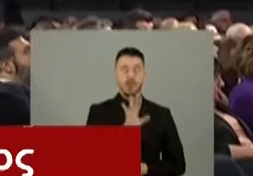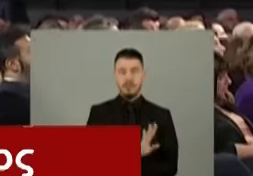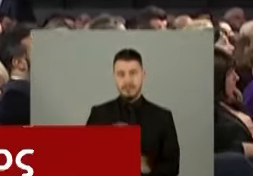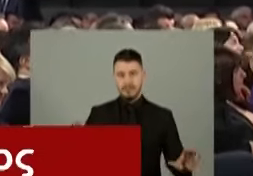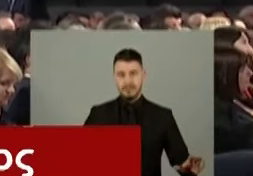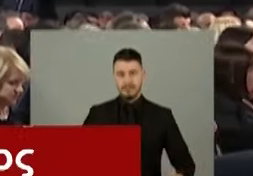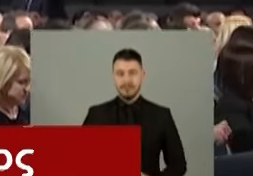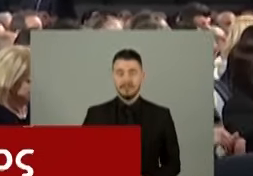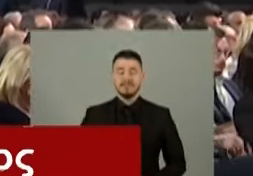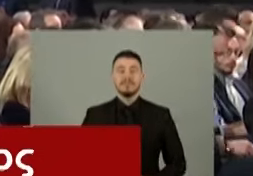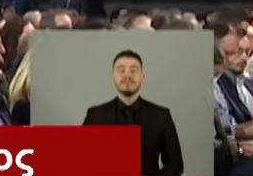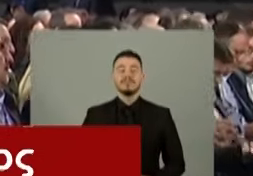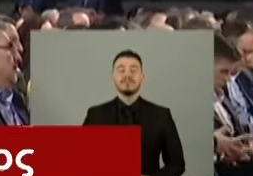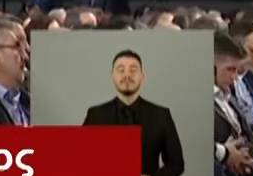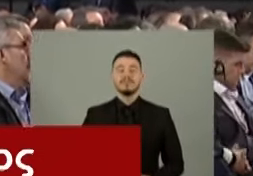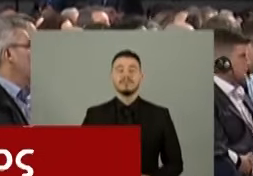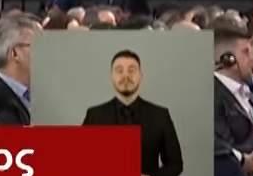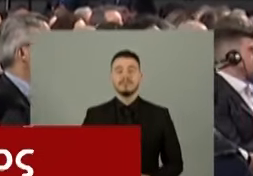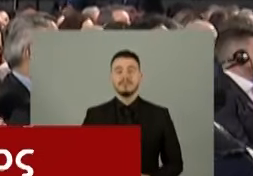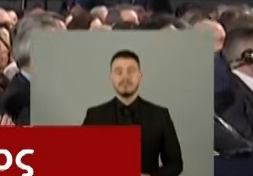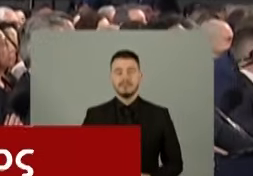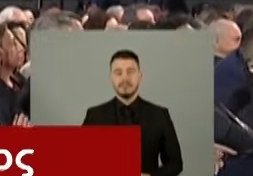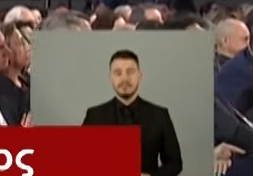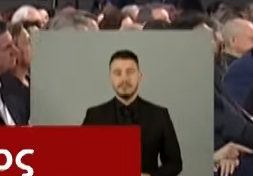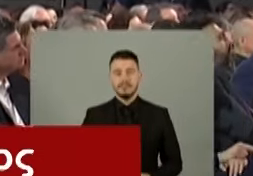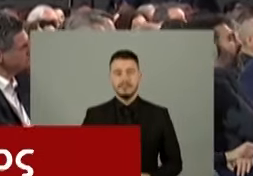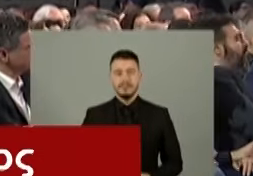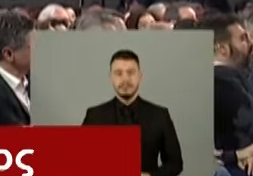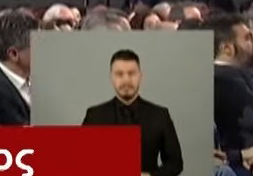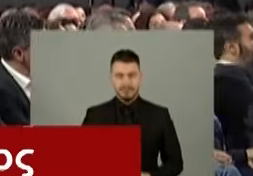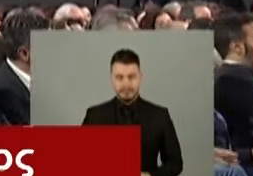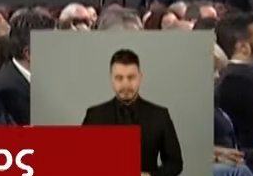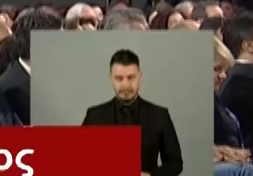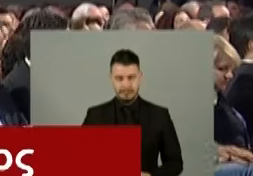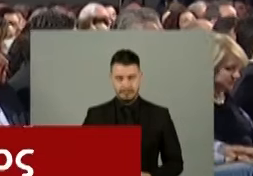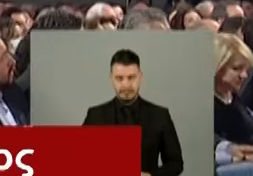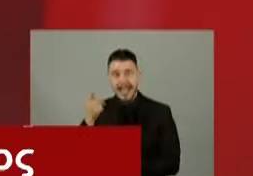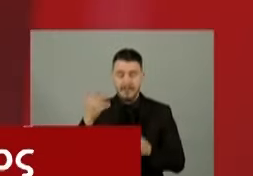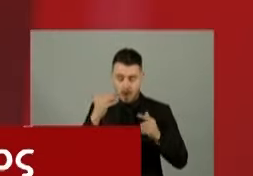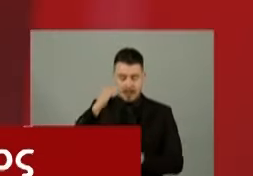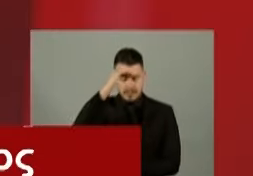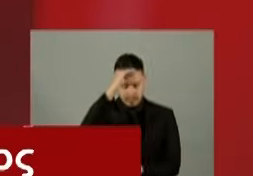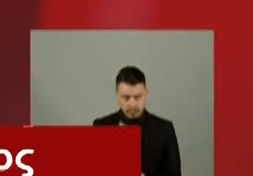πολύ, μήπως πιέστηκε πολύ από κάποιους. Εναντίον του Κασελάκη και εναντίον των αντικασελακικών και τελικά